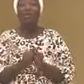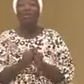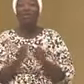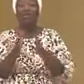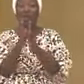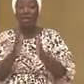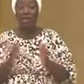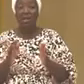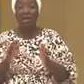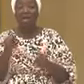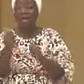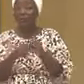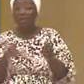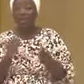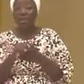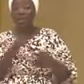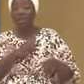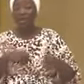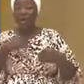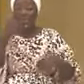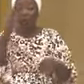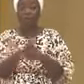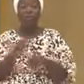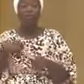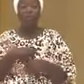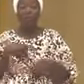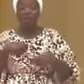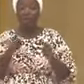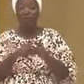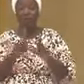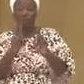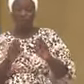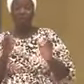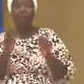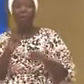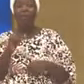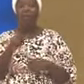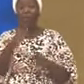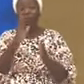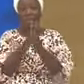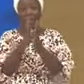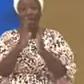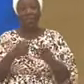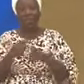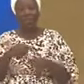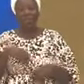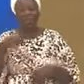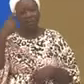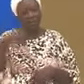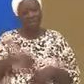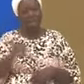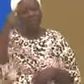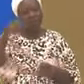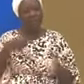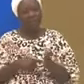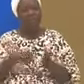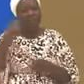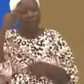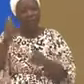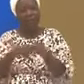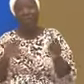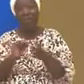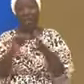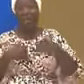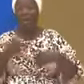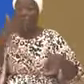promis nos relations cela par la prière oui pour tout ce